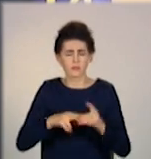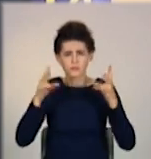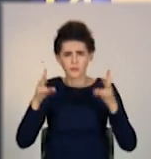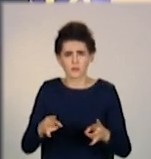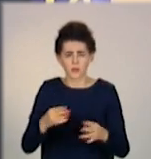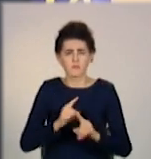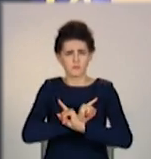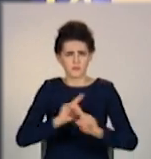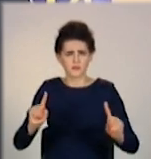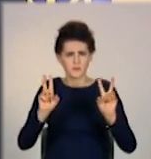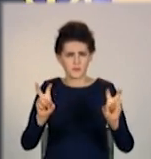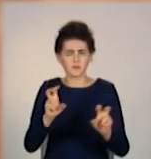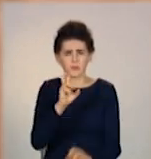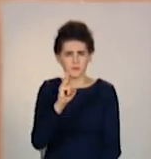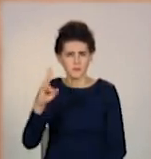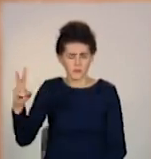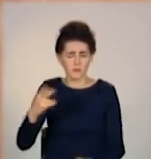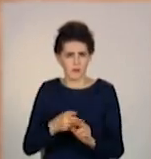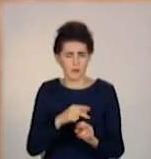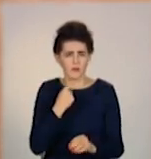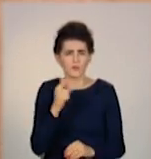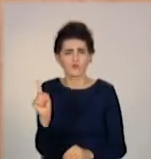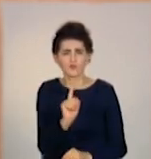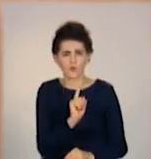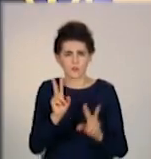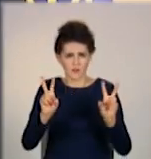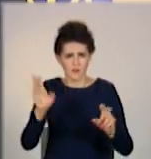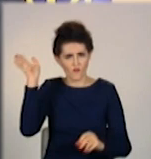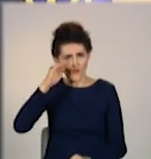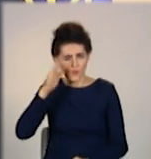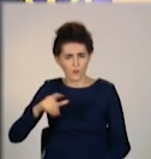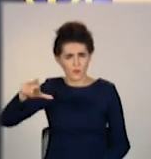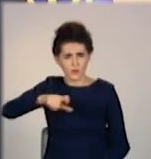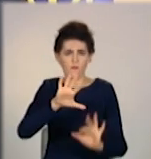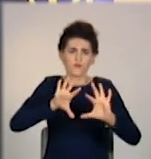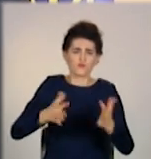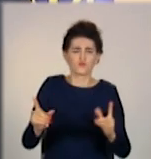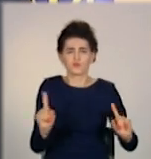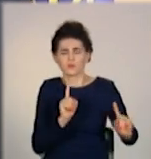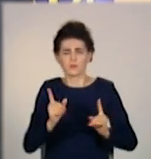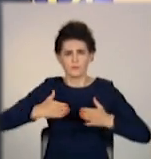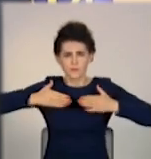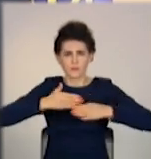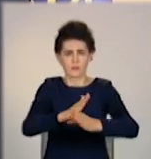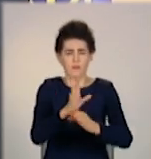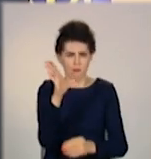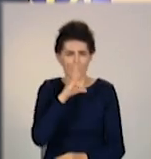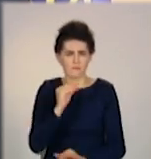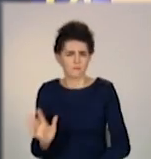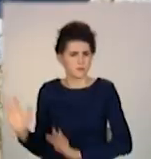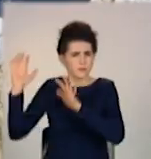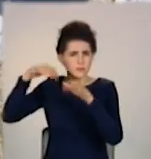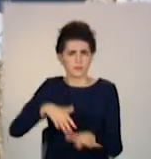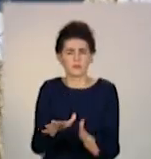Клибанбика є ще десь 5, порядка 5 ставків, якщо вони почнуть проривати, то, в принципі, звісно, така загроза